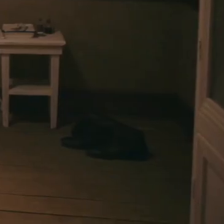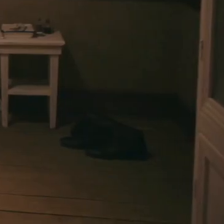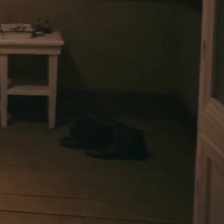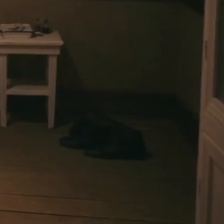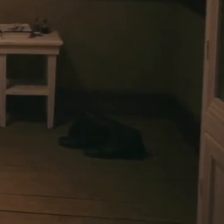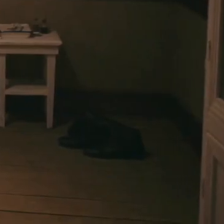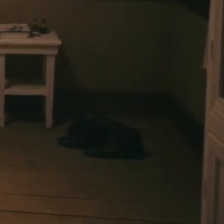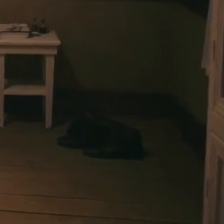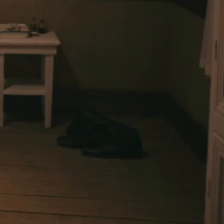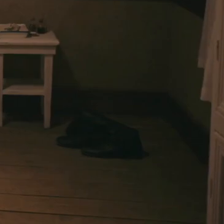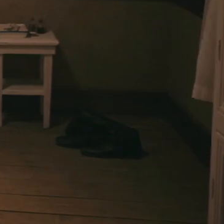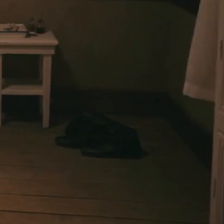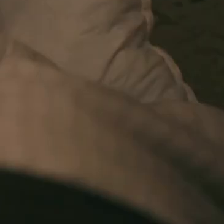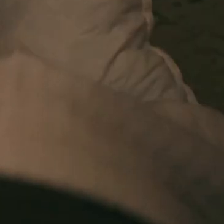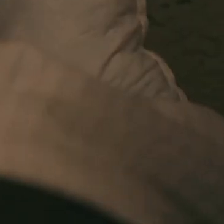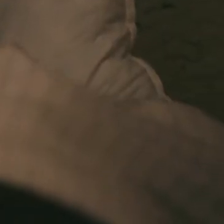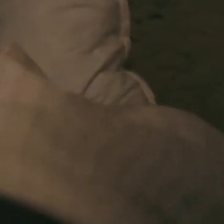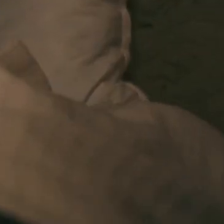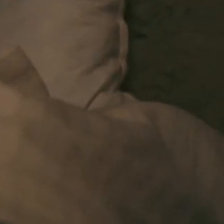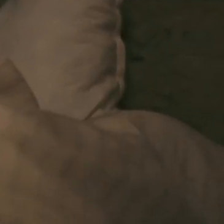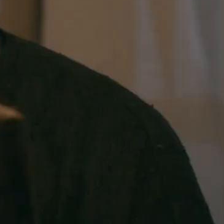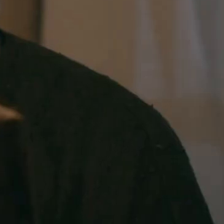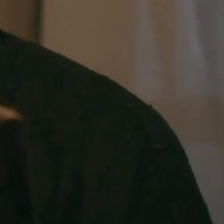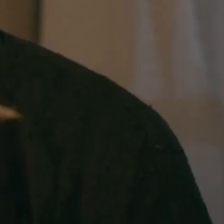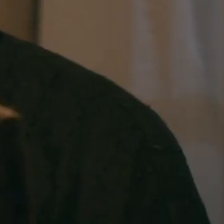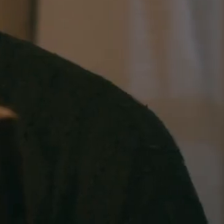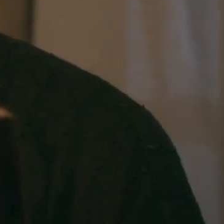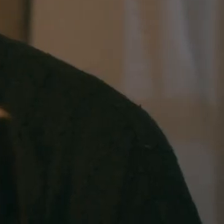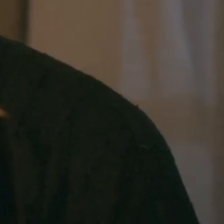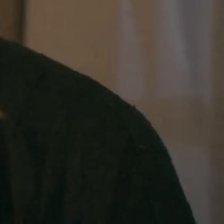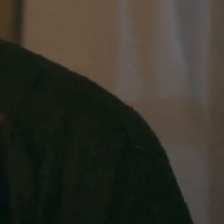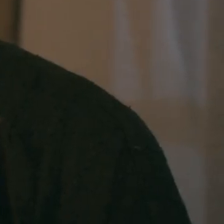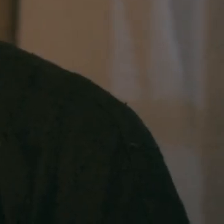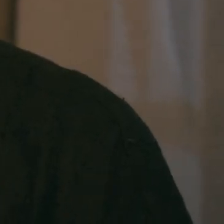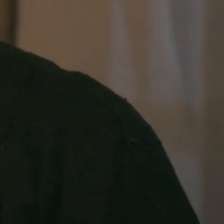Kolunda serumla baygın yatan Şefik kafasını kaldırdı.